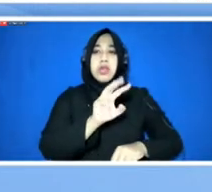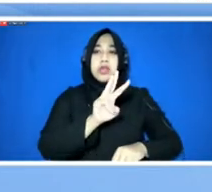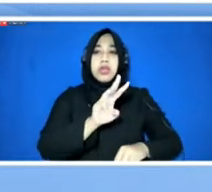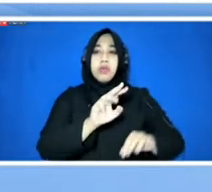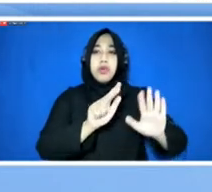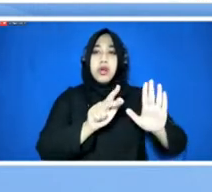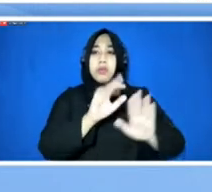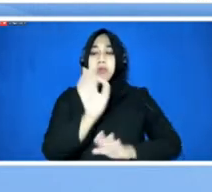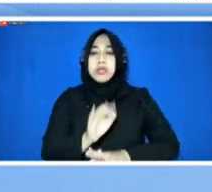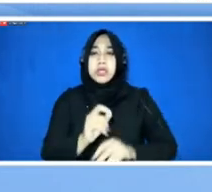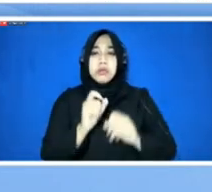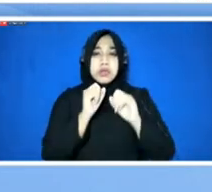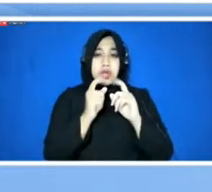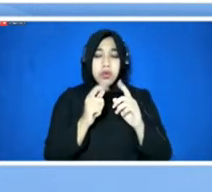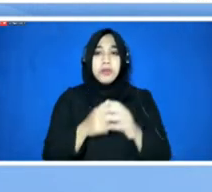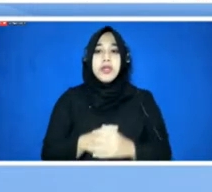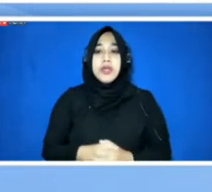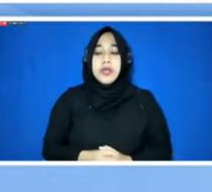39,38% yang menjawab.